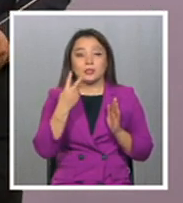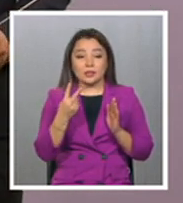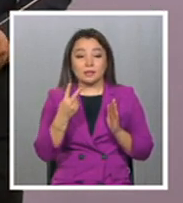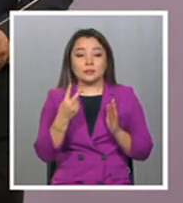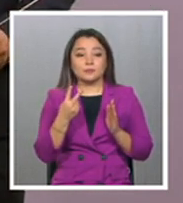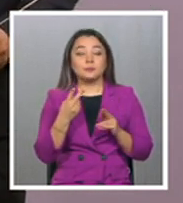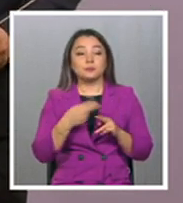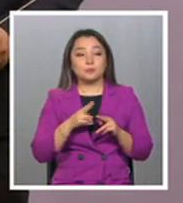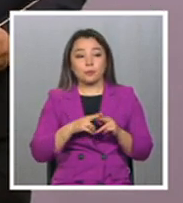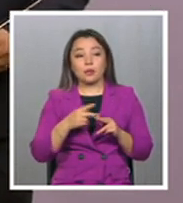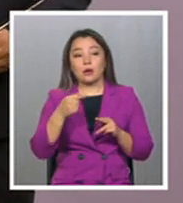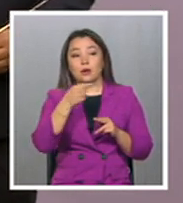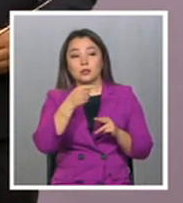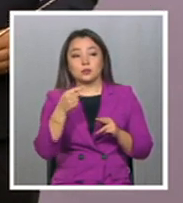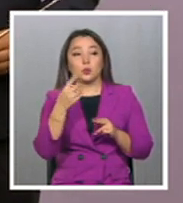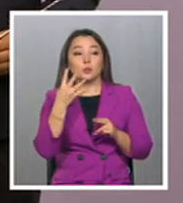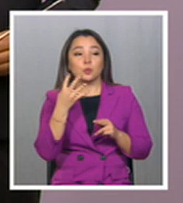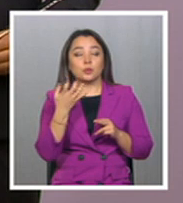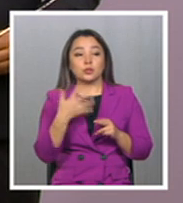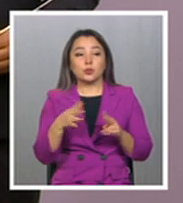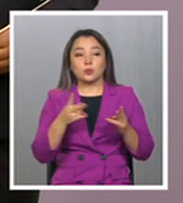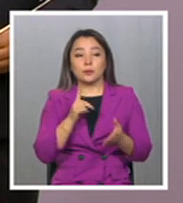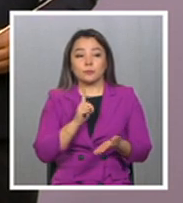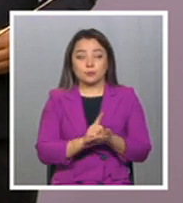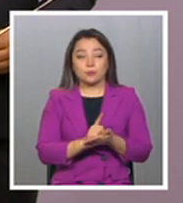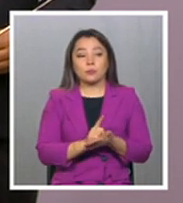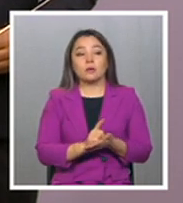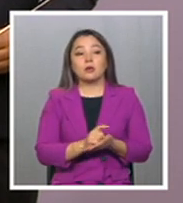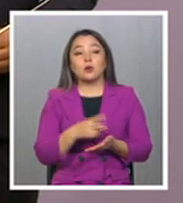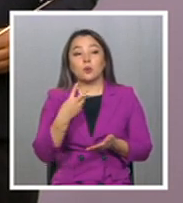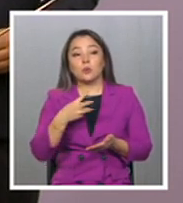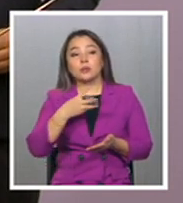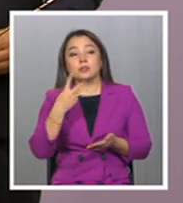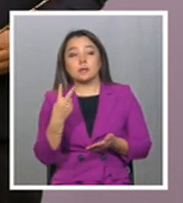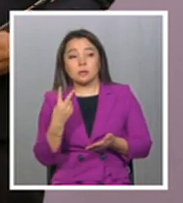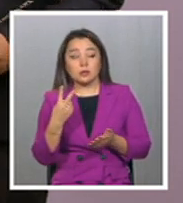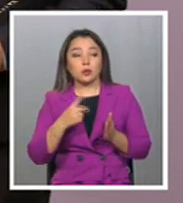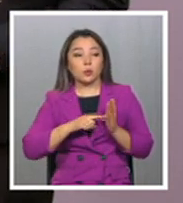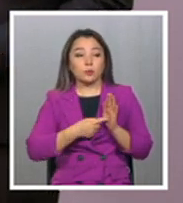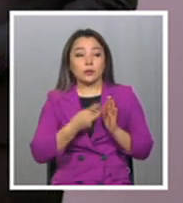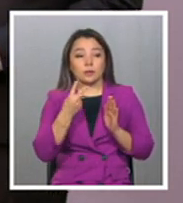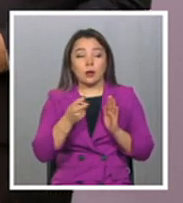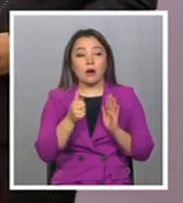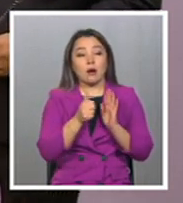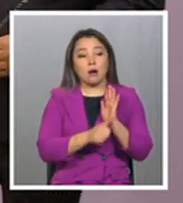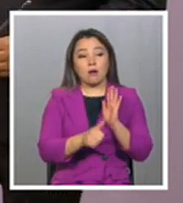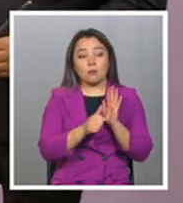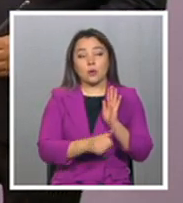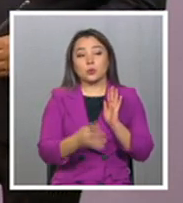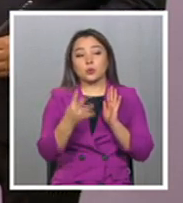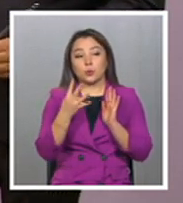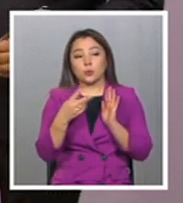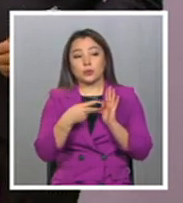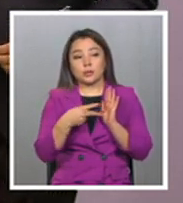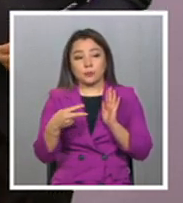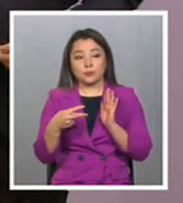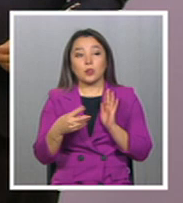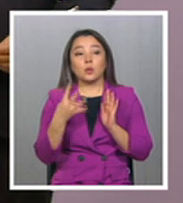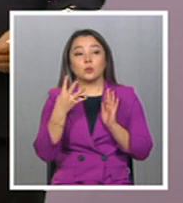тең. 32 мен 2-нің көбейтіндісі 64-ке тең. 450